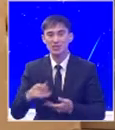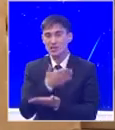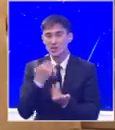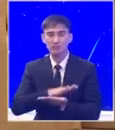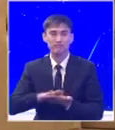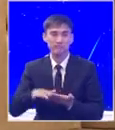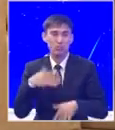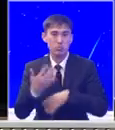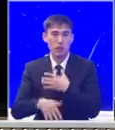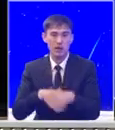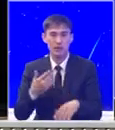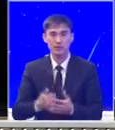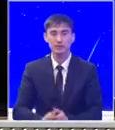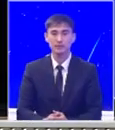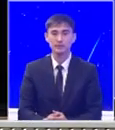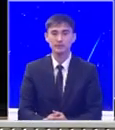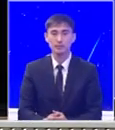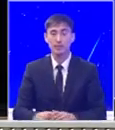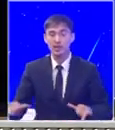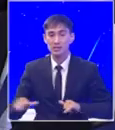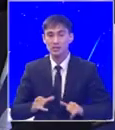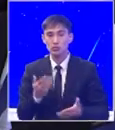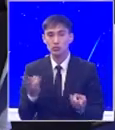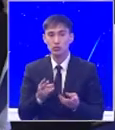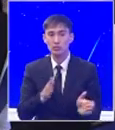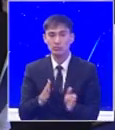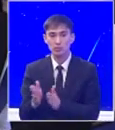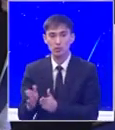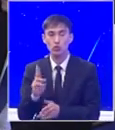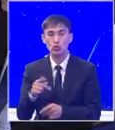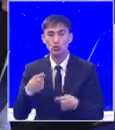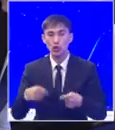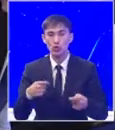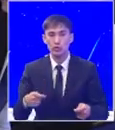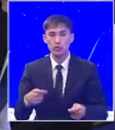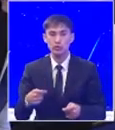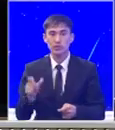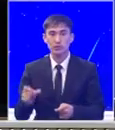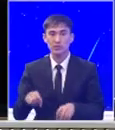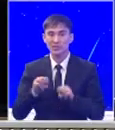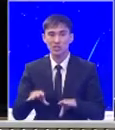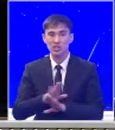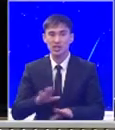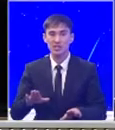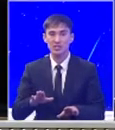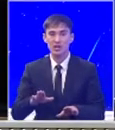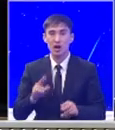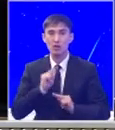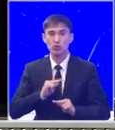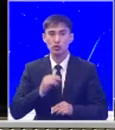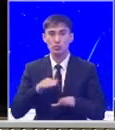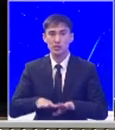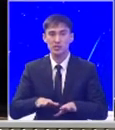и беспорядок. С рынками надо наводить порядок. Людей, кто торгует, не лишайте рабочих мест. Заведите